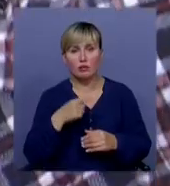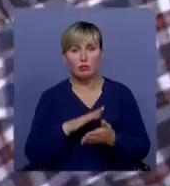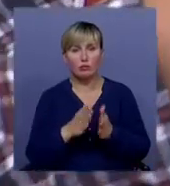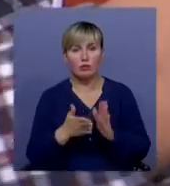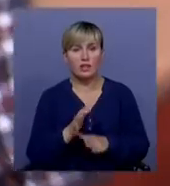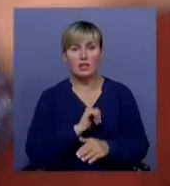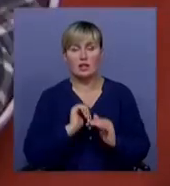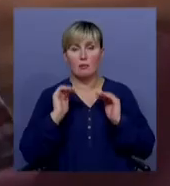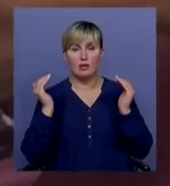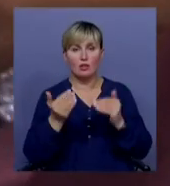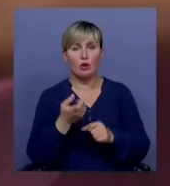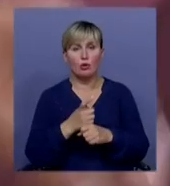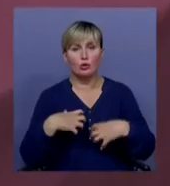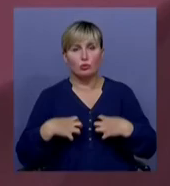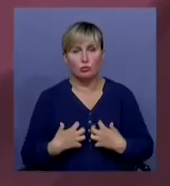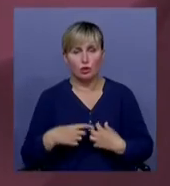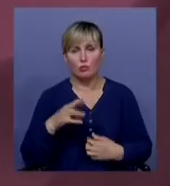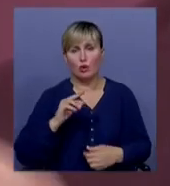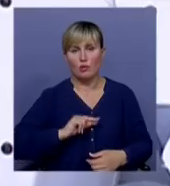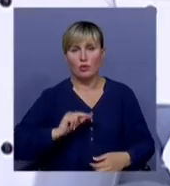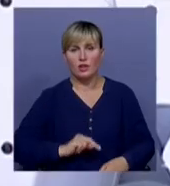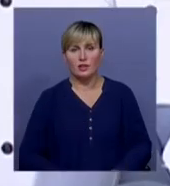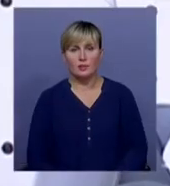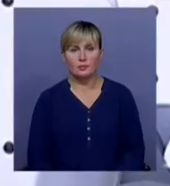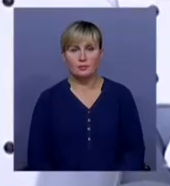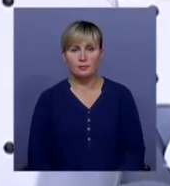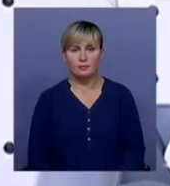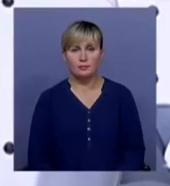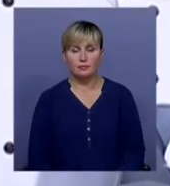условиях самоизоляции очень скучала по любимому делу.